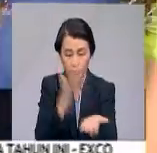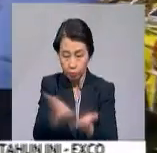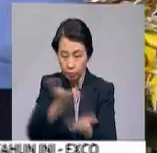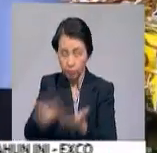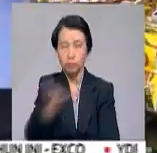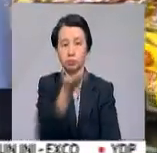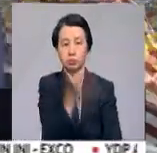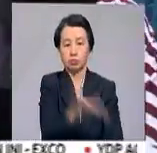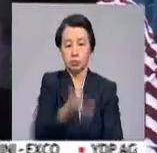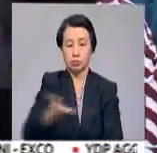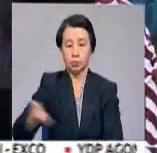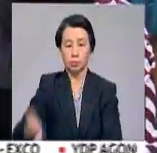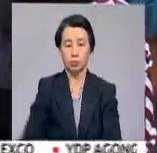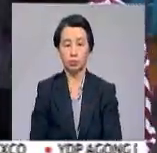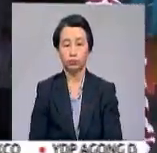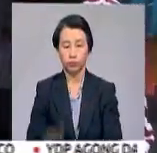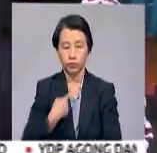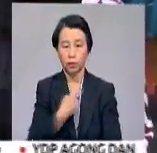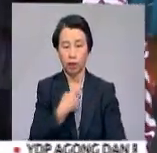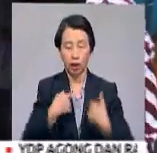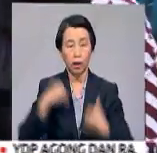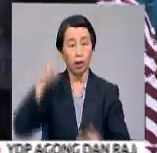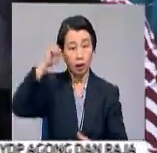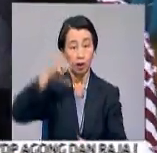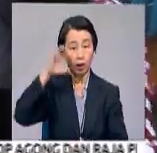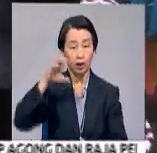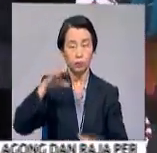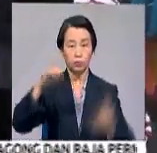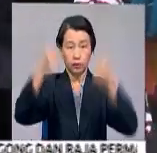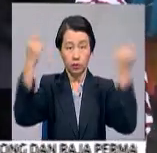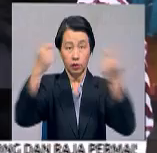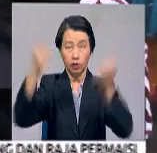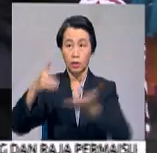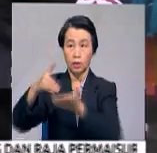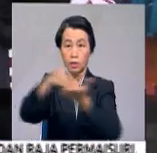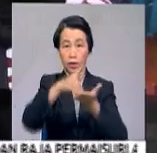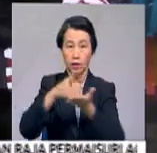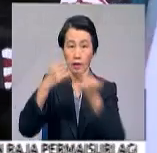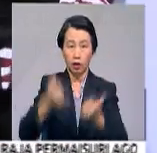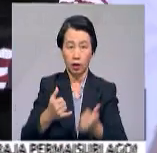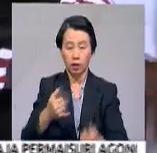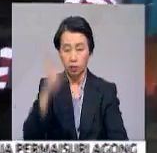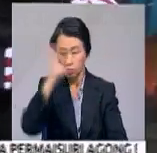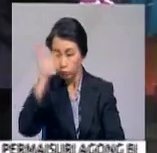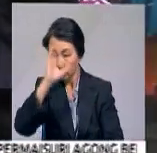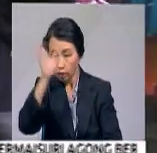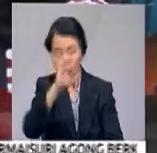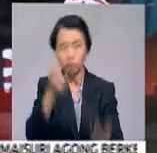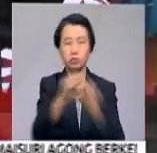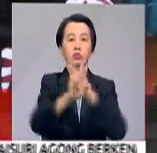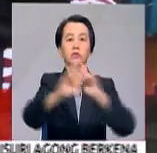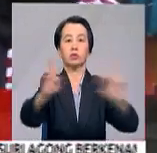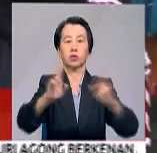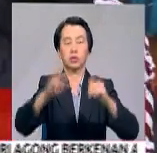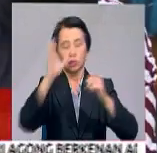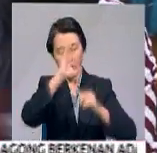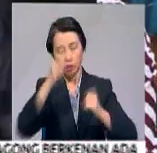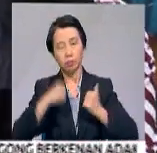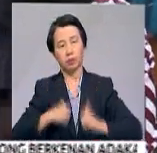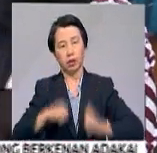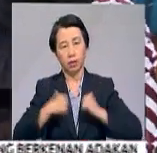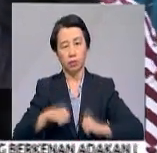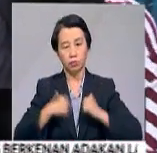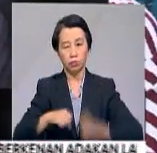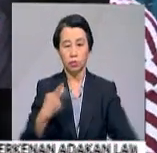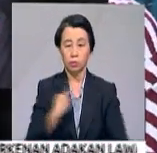belah. So kita ada cousin yang celebrate di Deepavali juga. So now tengah cari baik untuk preparation lah, cari baju and